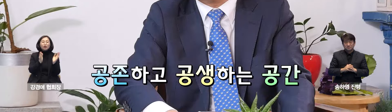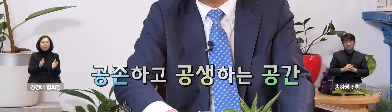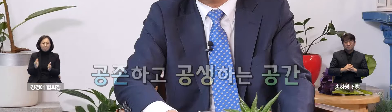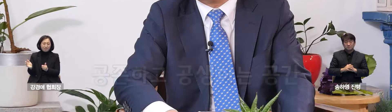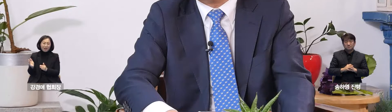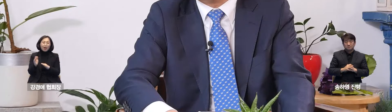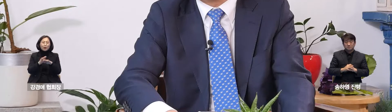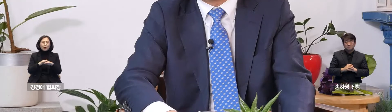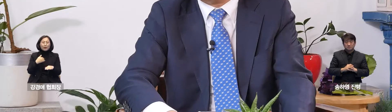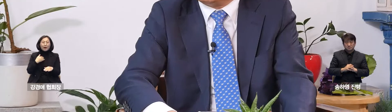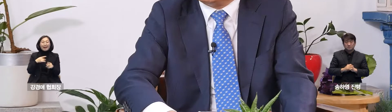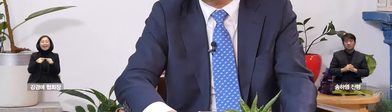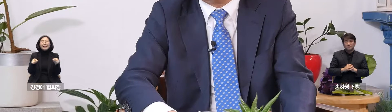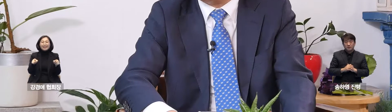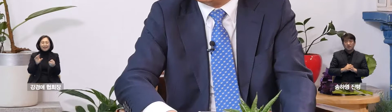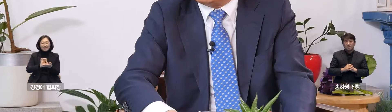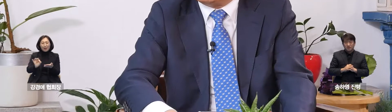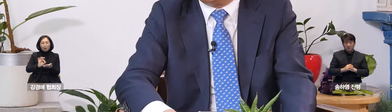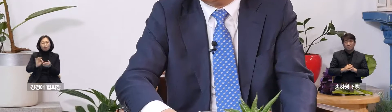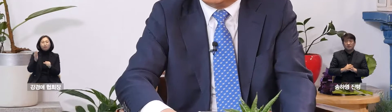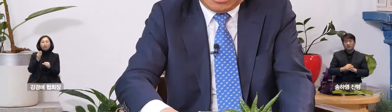만들어놨고 저희가 1층을 쓰고 있습니다.